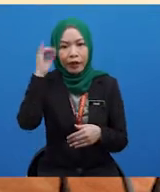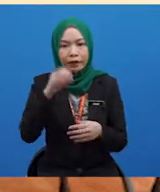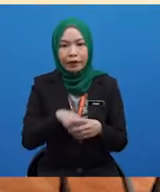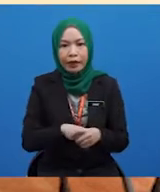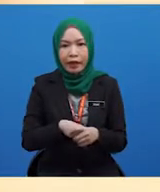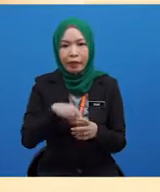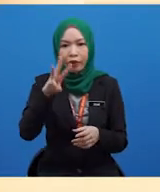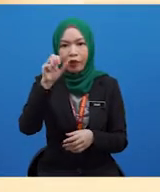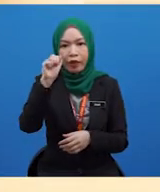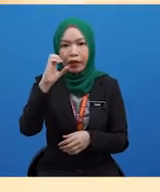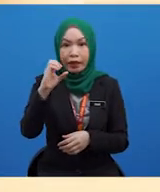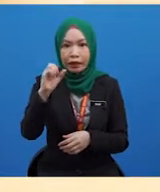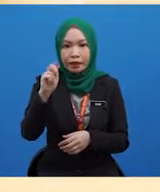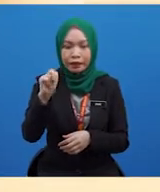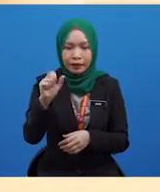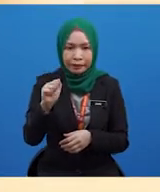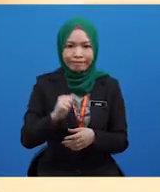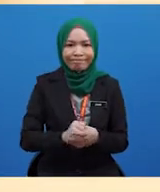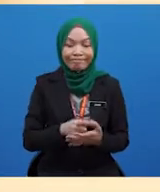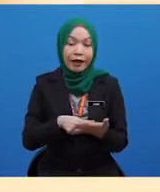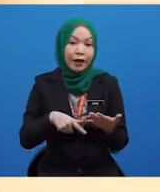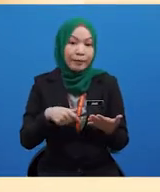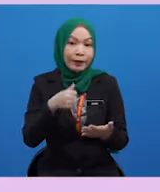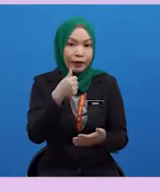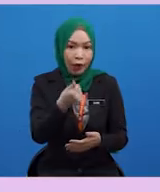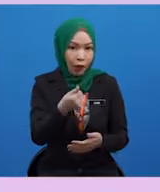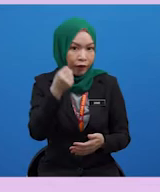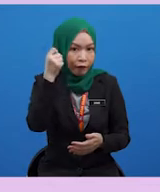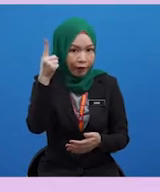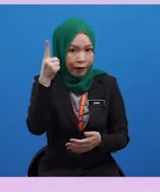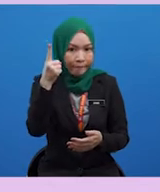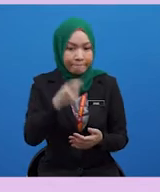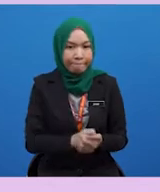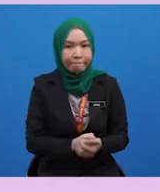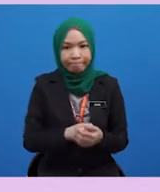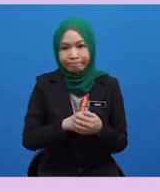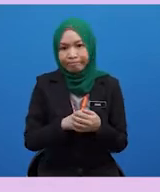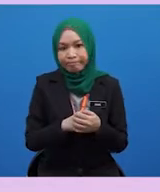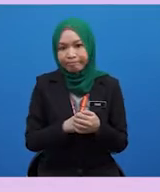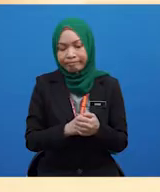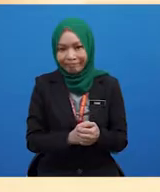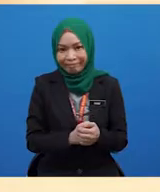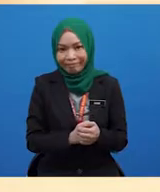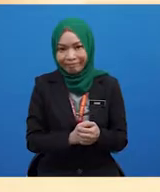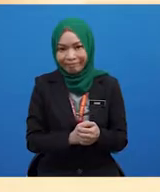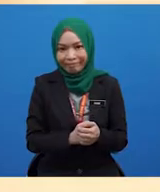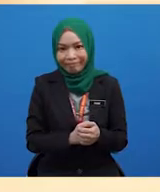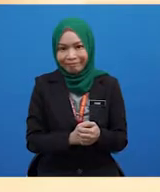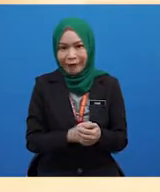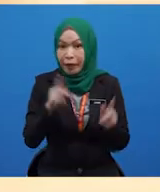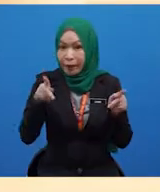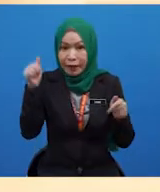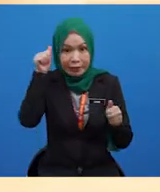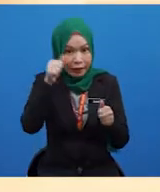wacana. Apakah yang pelajar faham tentang kesinambungan idea ini? Masihkah pelajar